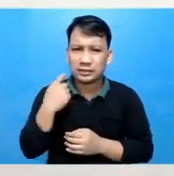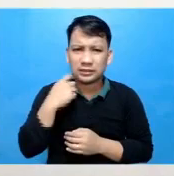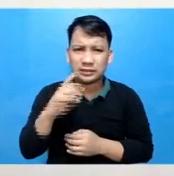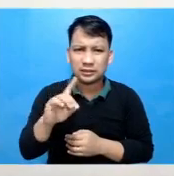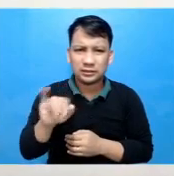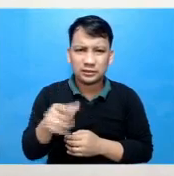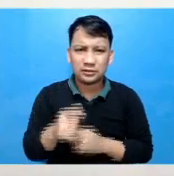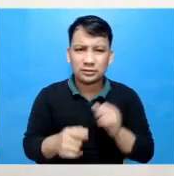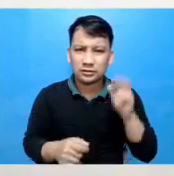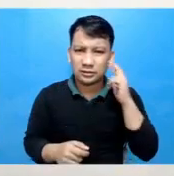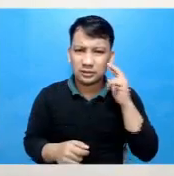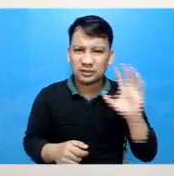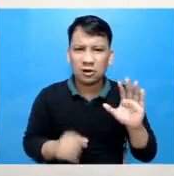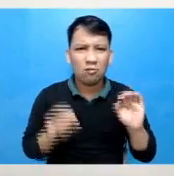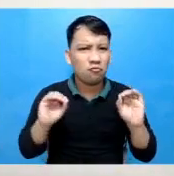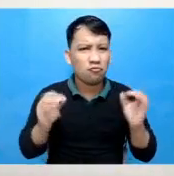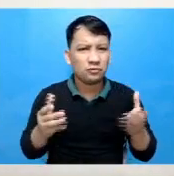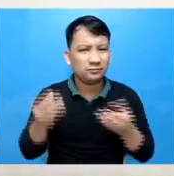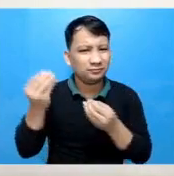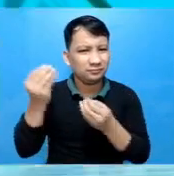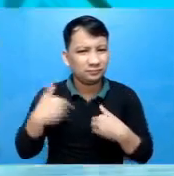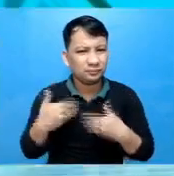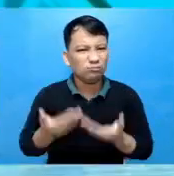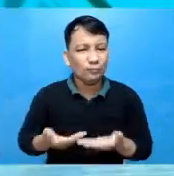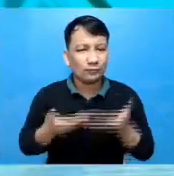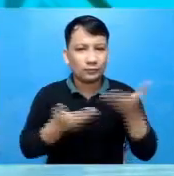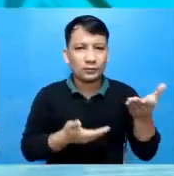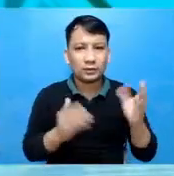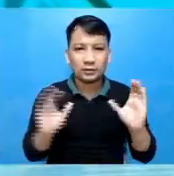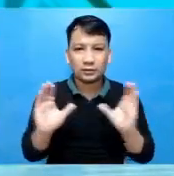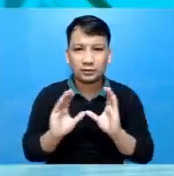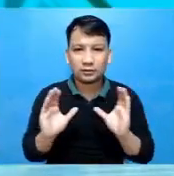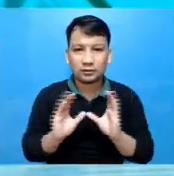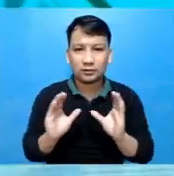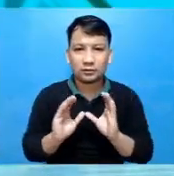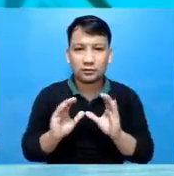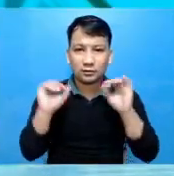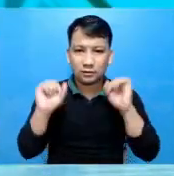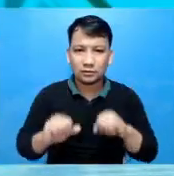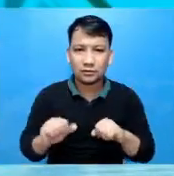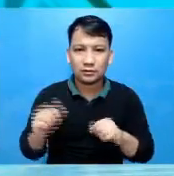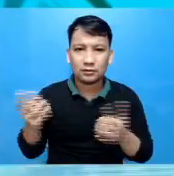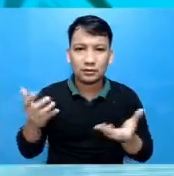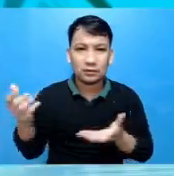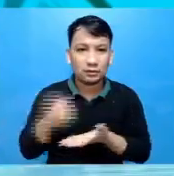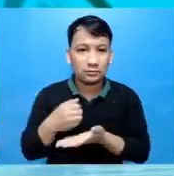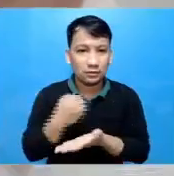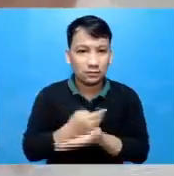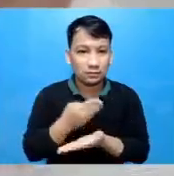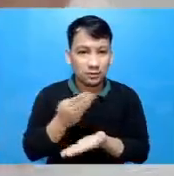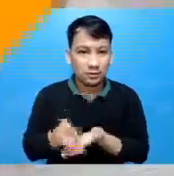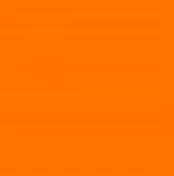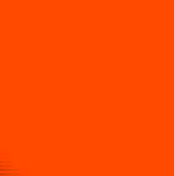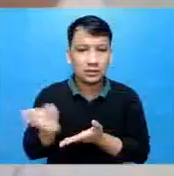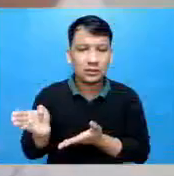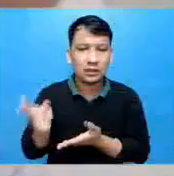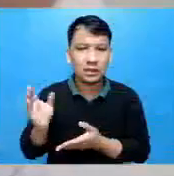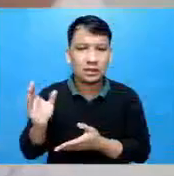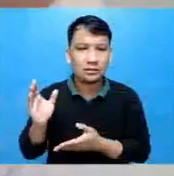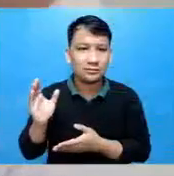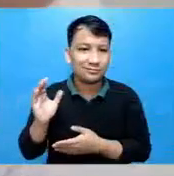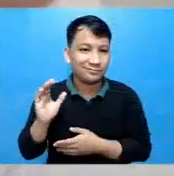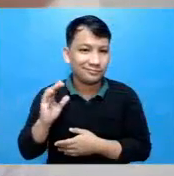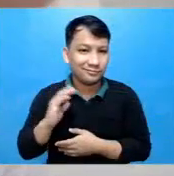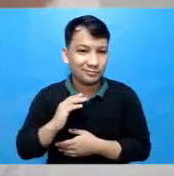Radio 5, wala rin kasing naipresent ang Certificate of Availability of Funding ang Kamara. It will be one